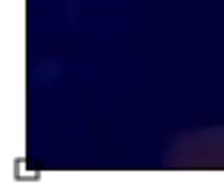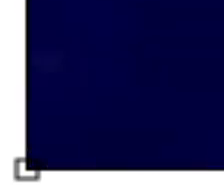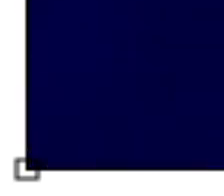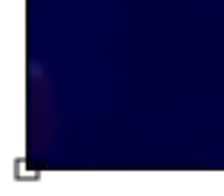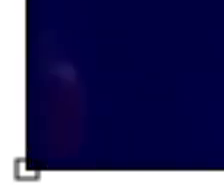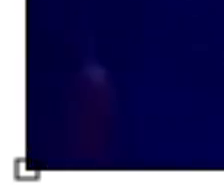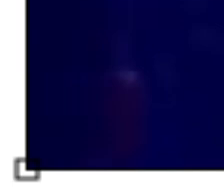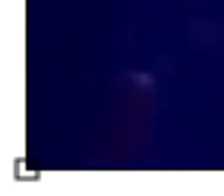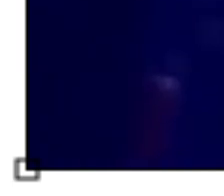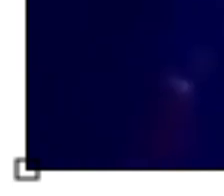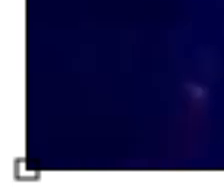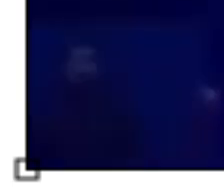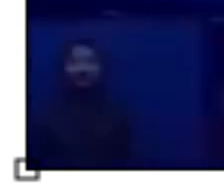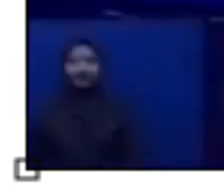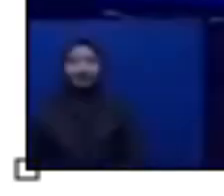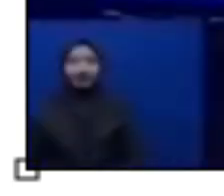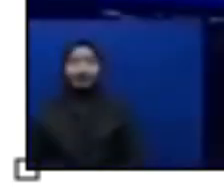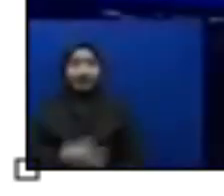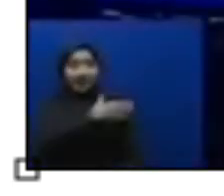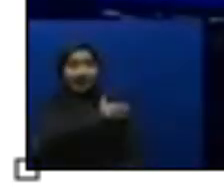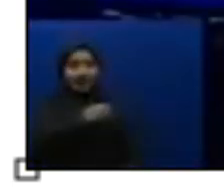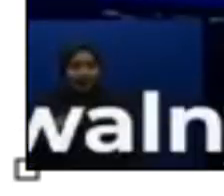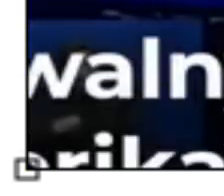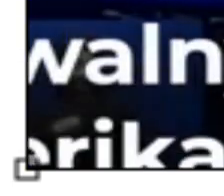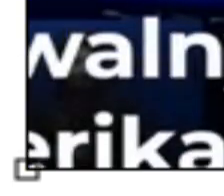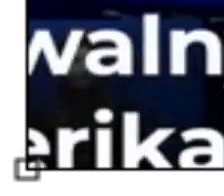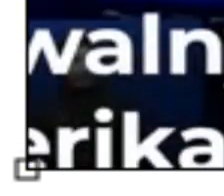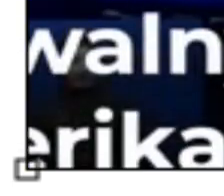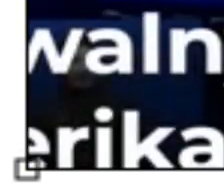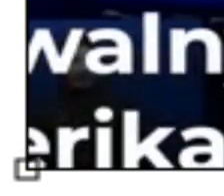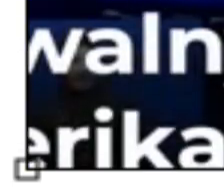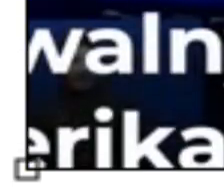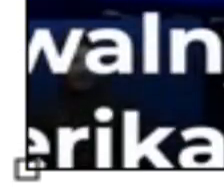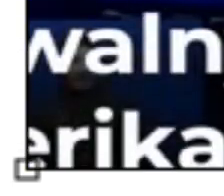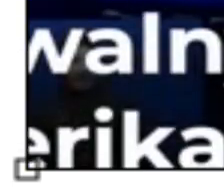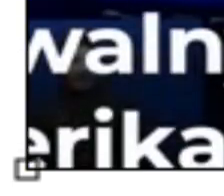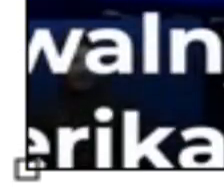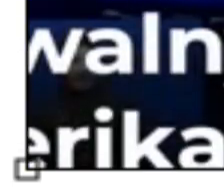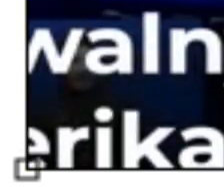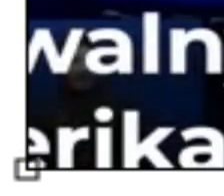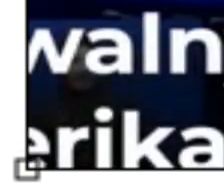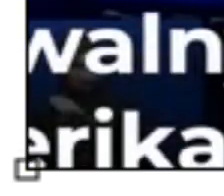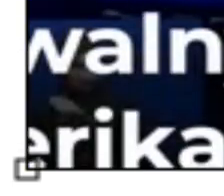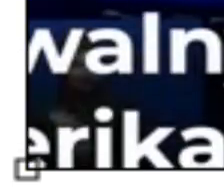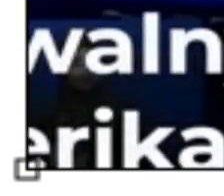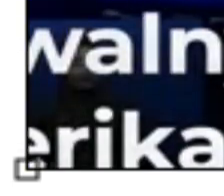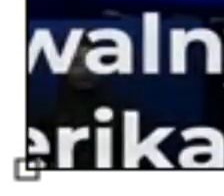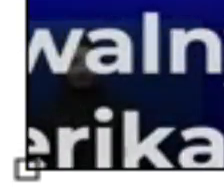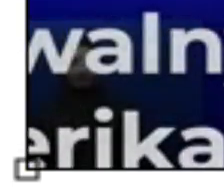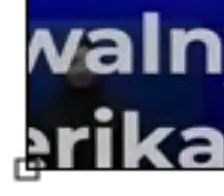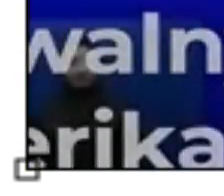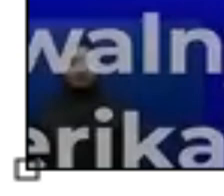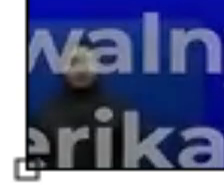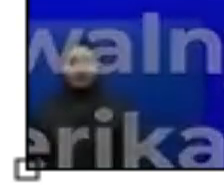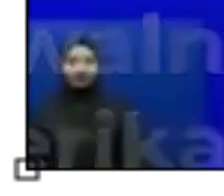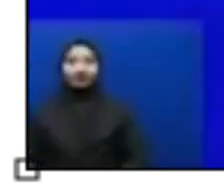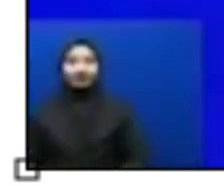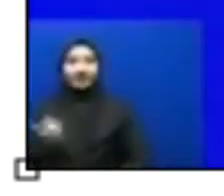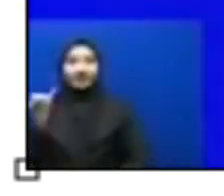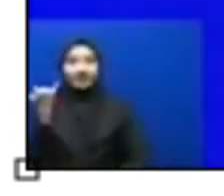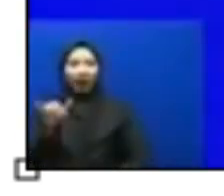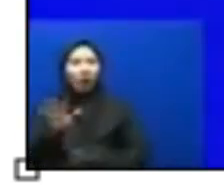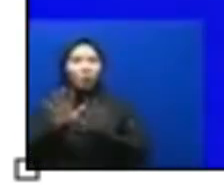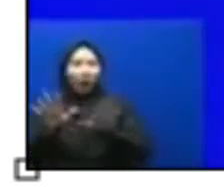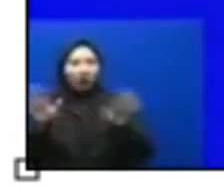partai politik datang beramai-ramai, dia akan selesai menjalankan tugas presiden